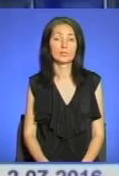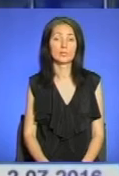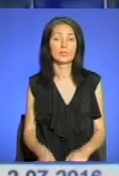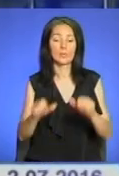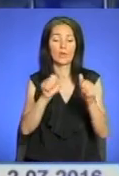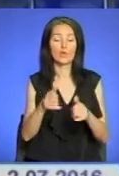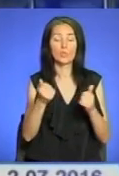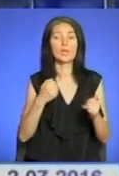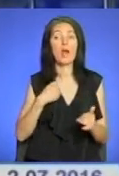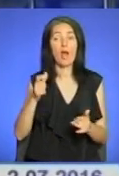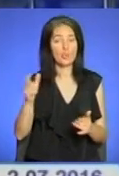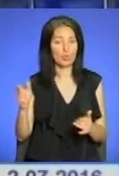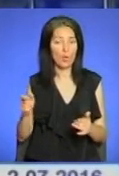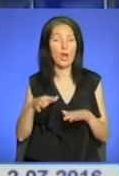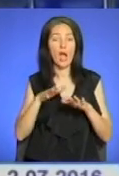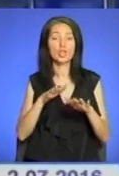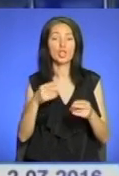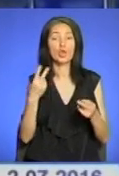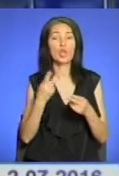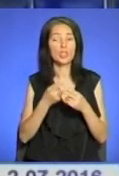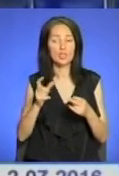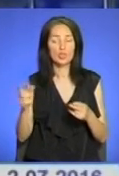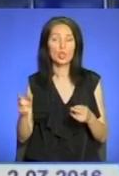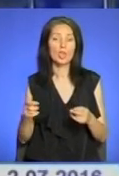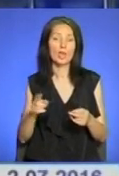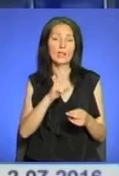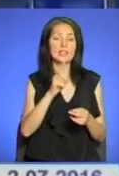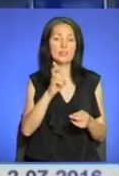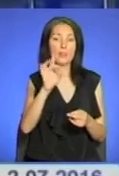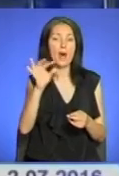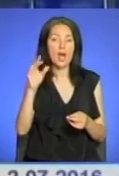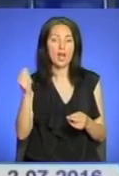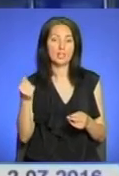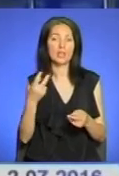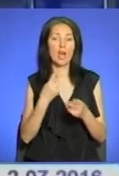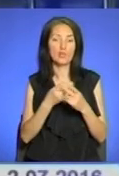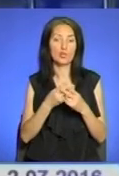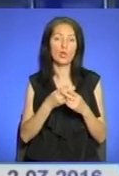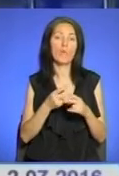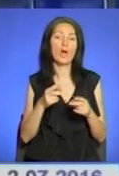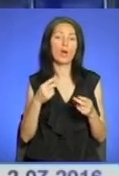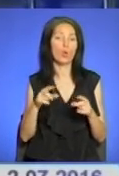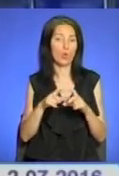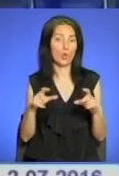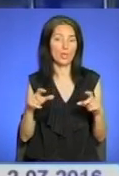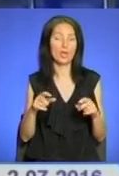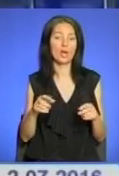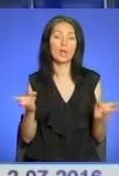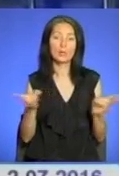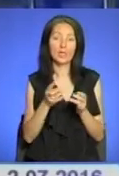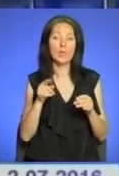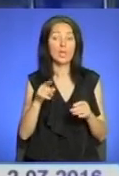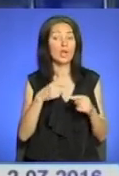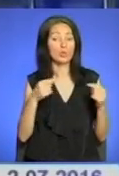форму для військових шиють засуджені з баракої виправної колонії попит на їхню продукцію є не тільки на Тернопільщині а й в інших